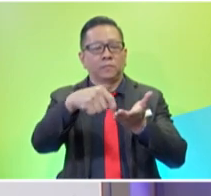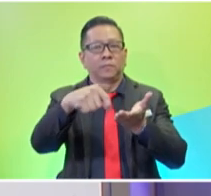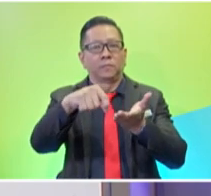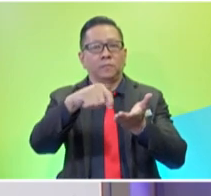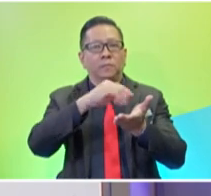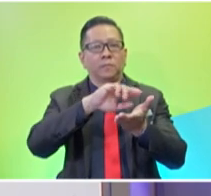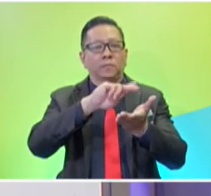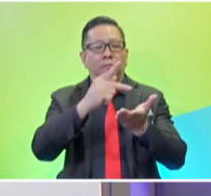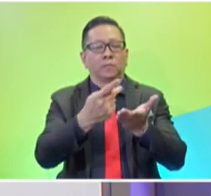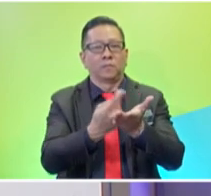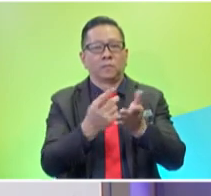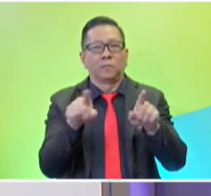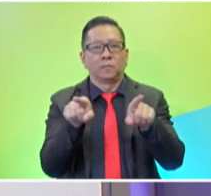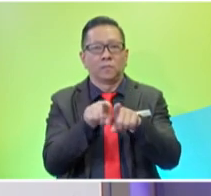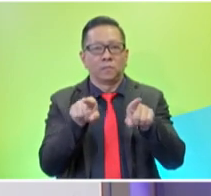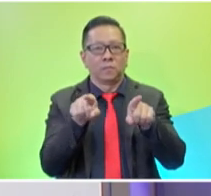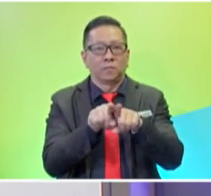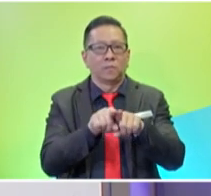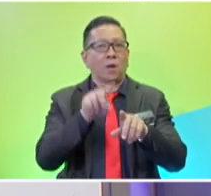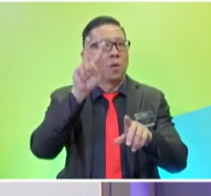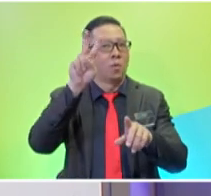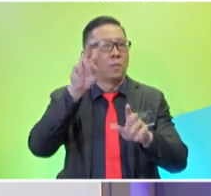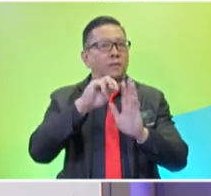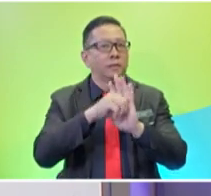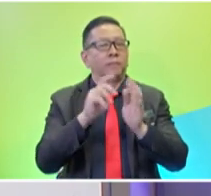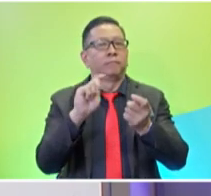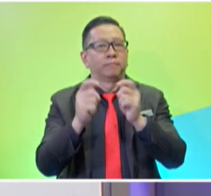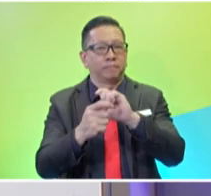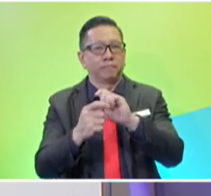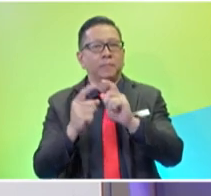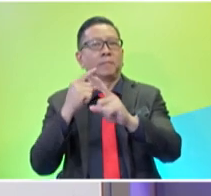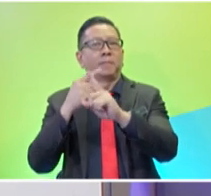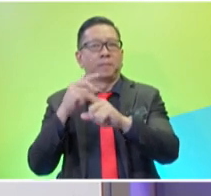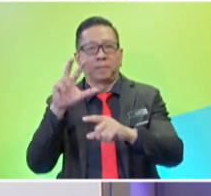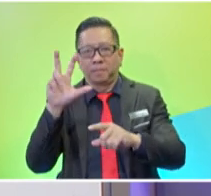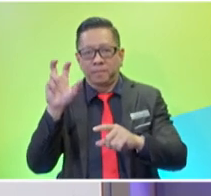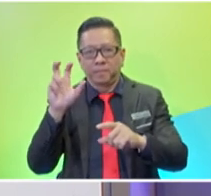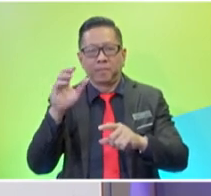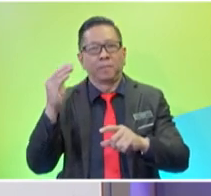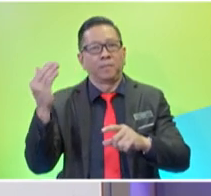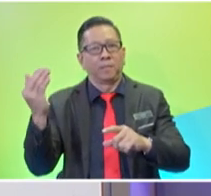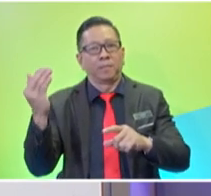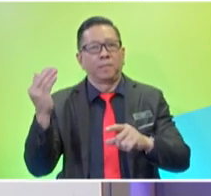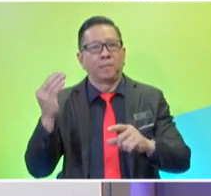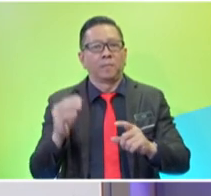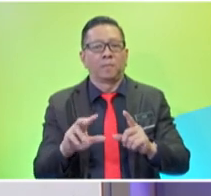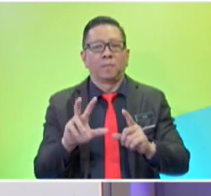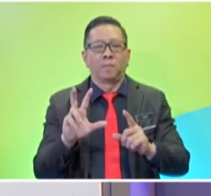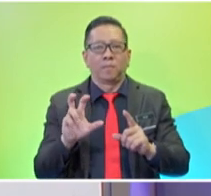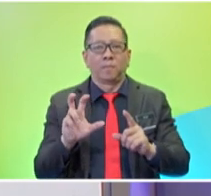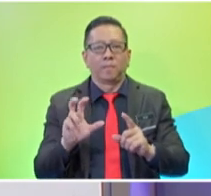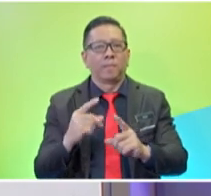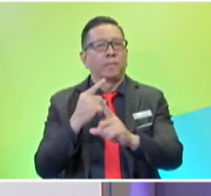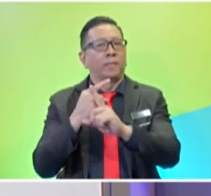2 milik kita tukarkan kepada 60 menit 30 daratkan dengan 30 Oke jadi 33 partai